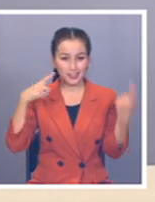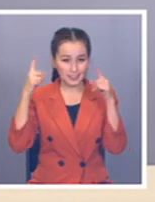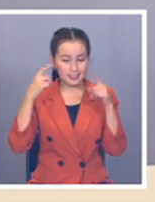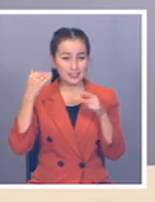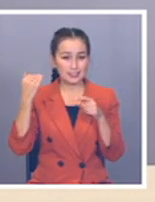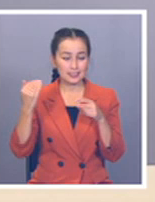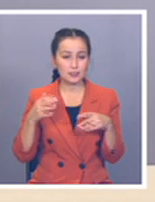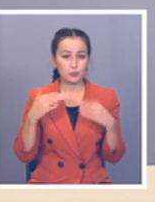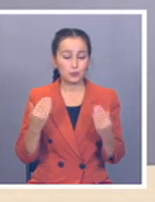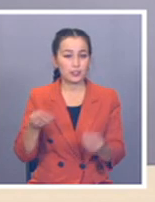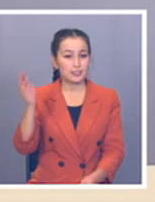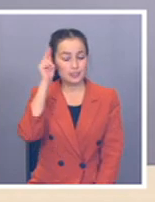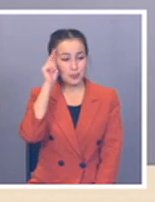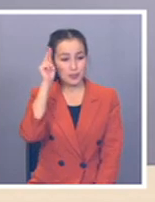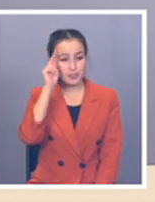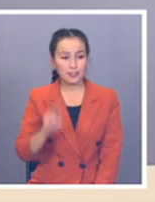Бүгінгі